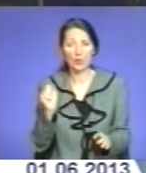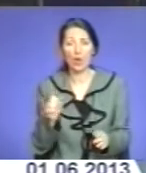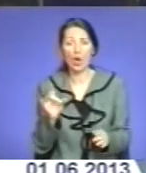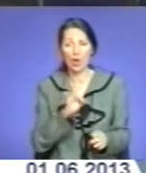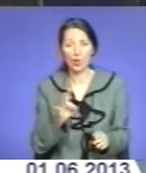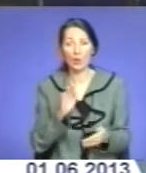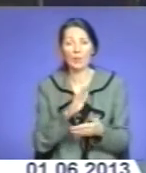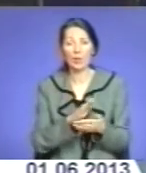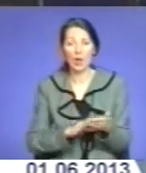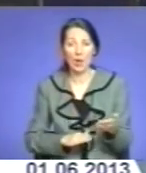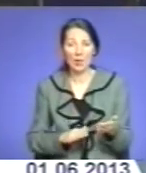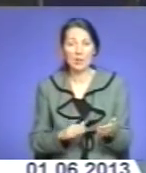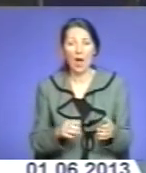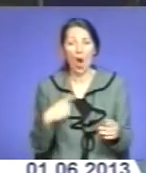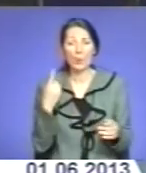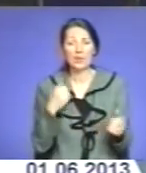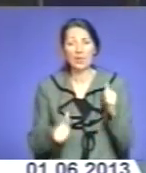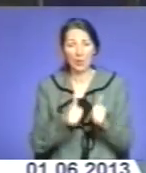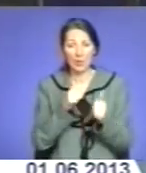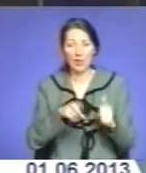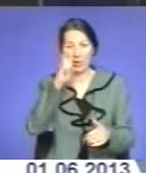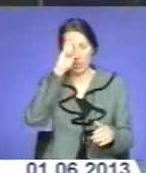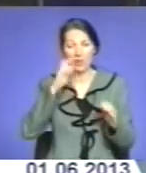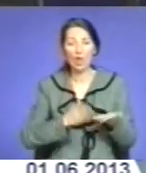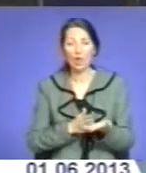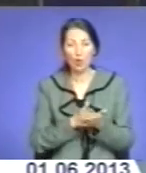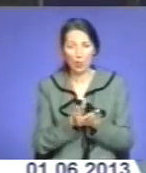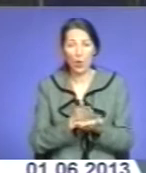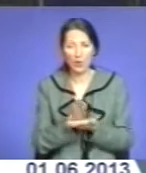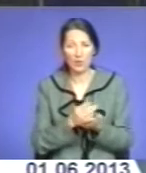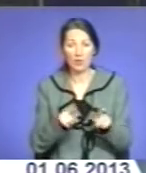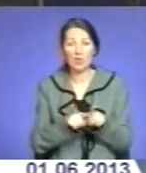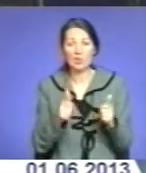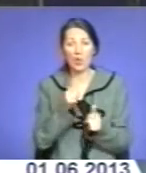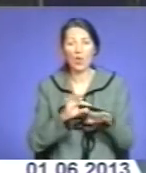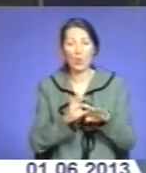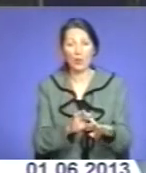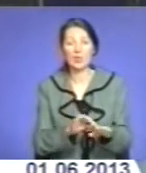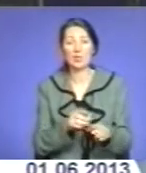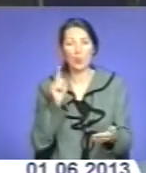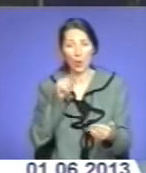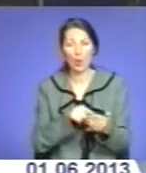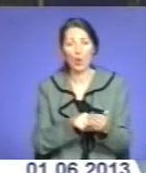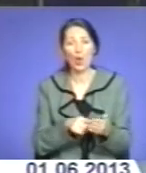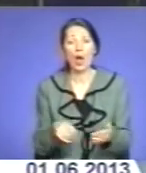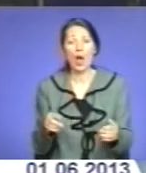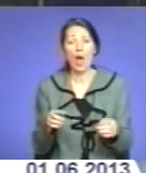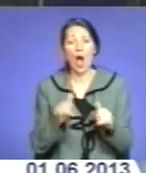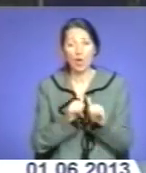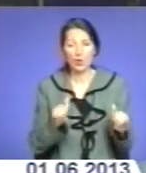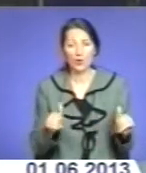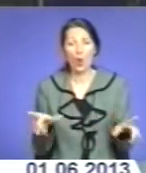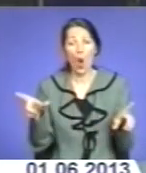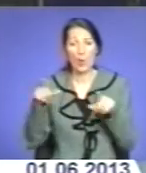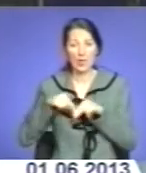державних службовців. Традиційно такі змагання проводять з метою встановлення і розвитку партнерських стосунків між районними